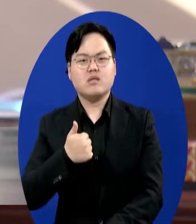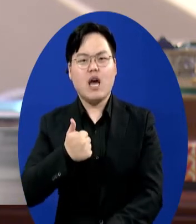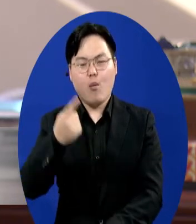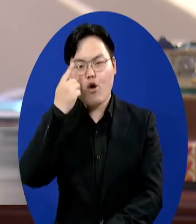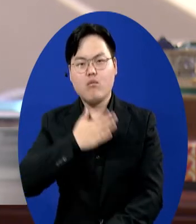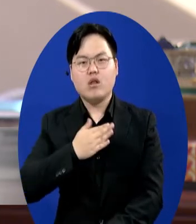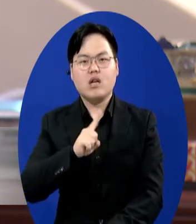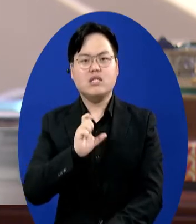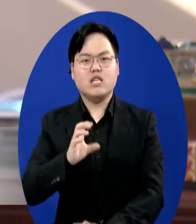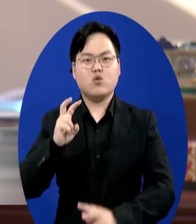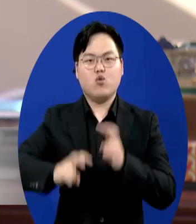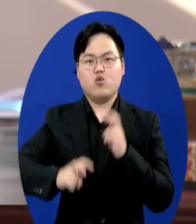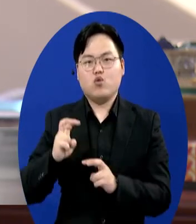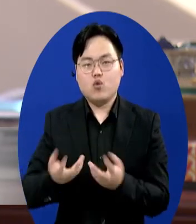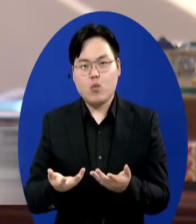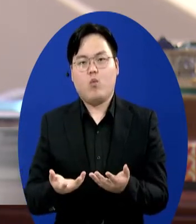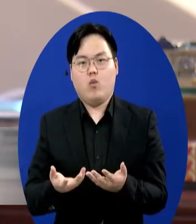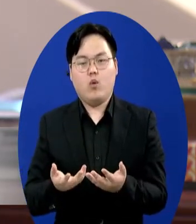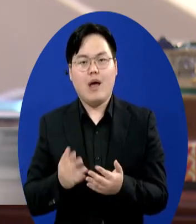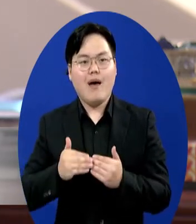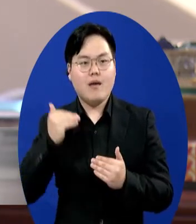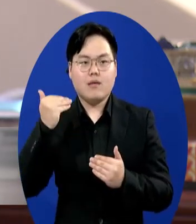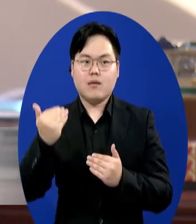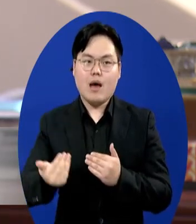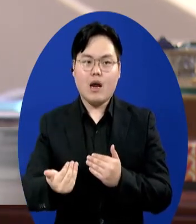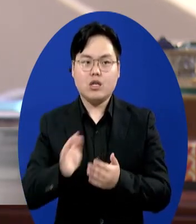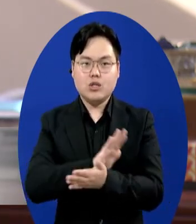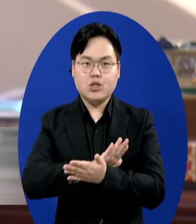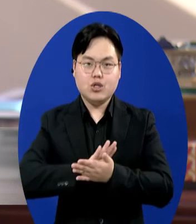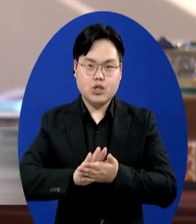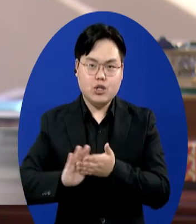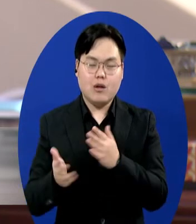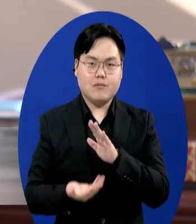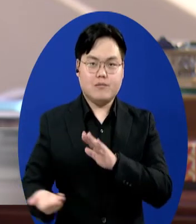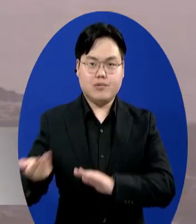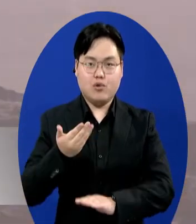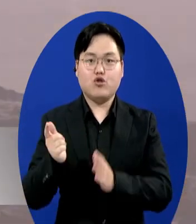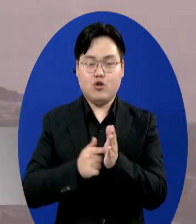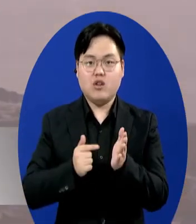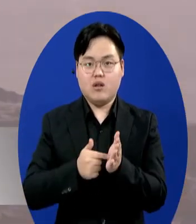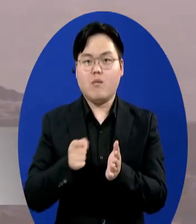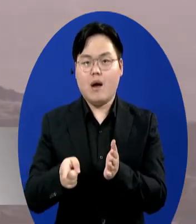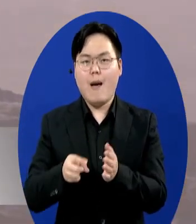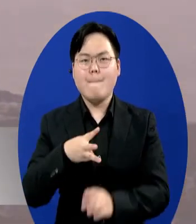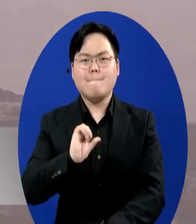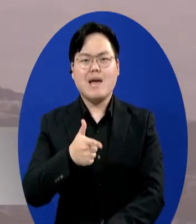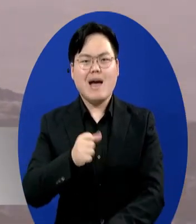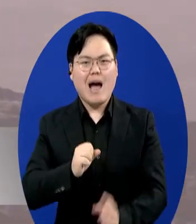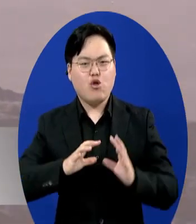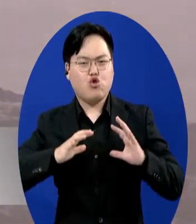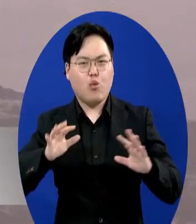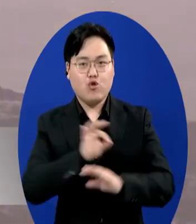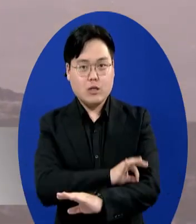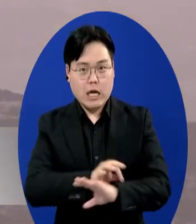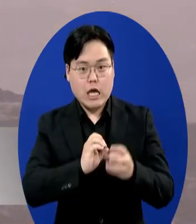зис үйлдвэрлэх одоо тэр одоо дараагийн одоо шинэ түвшинтэй гарах хэвээр. Мега төслүүдийг хэрэгжүүлснээр гарах нийгэм